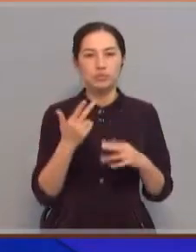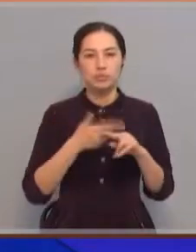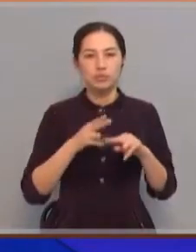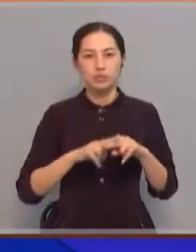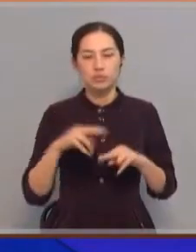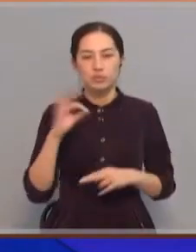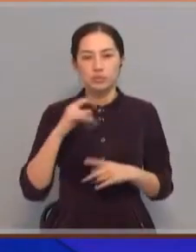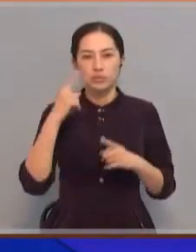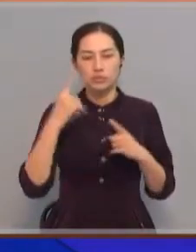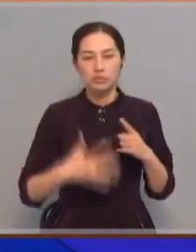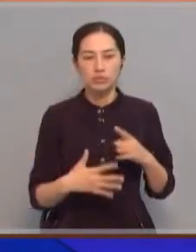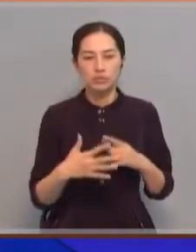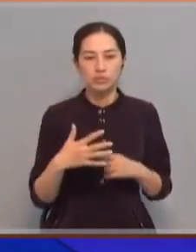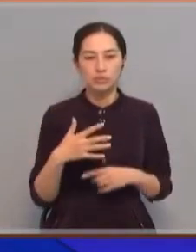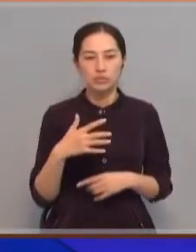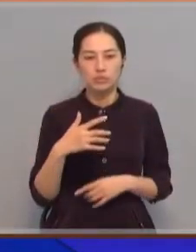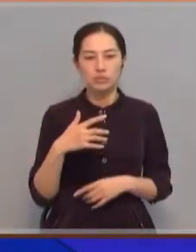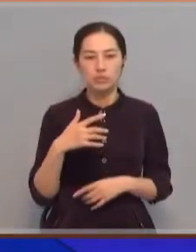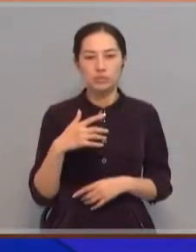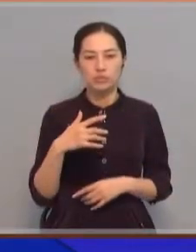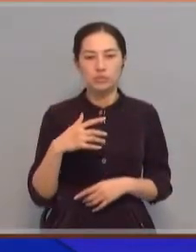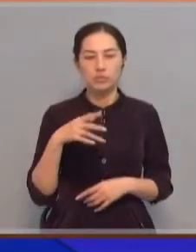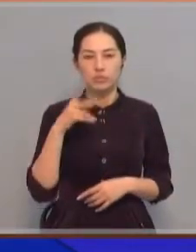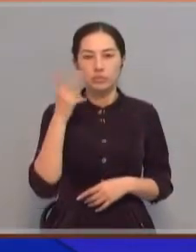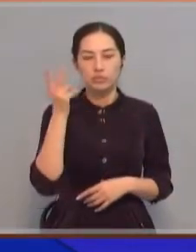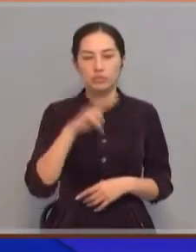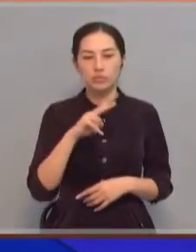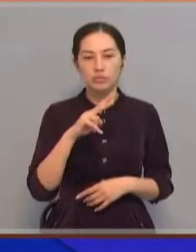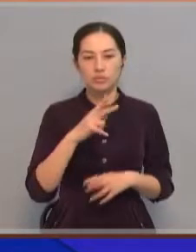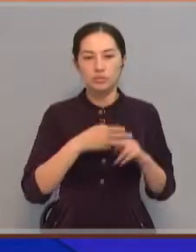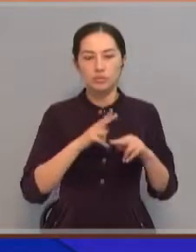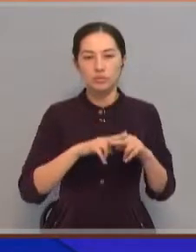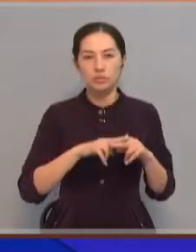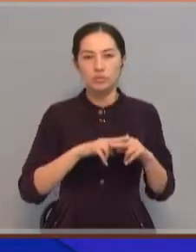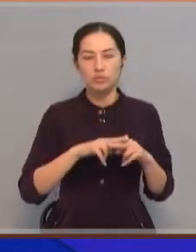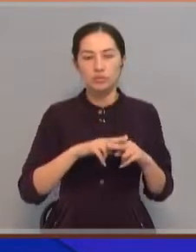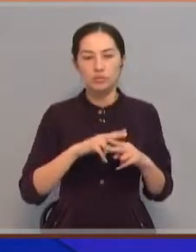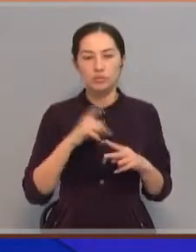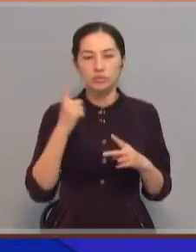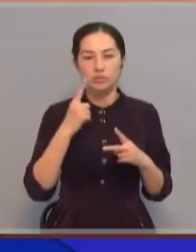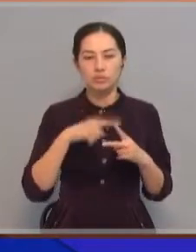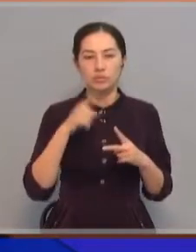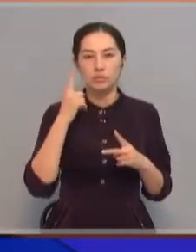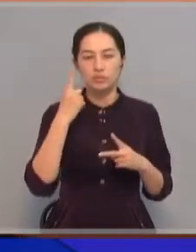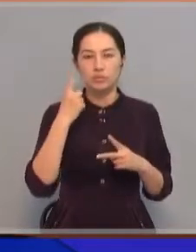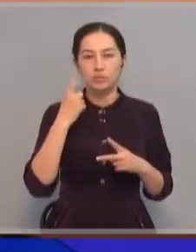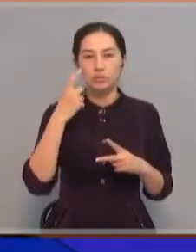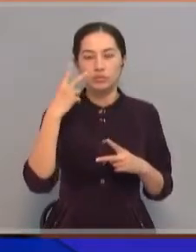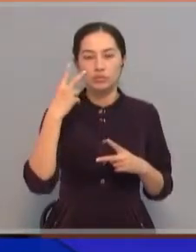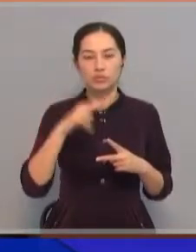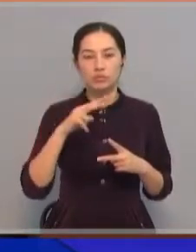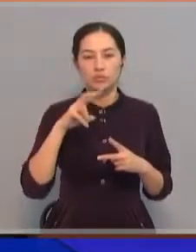шараларды бастап жатырмыз. Мына бірінші шара осы екі қос батырға арналған. Біреу 120 жасқа келсе,